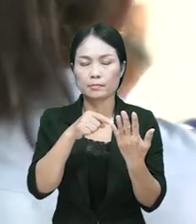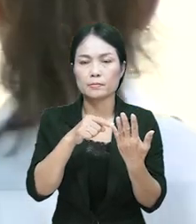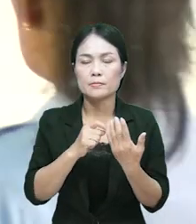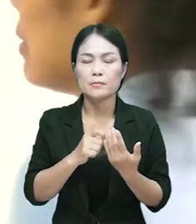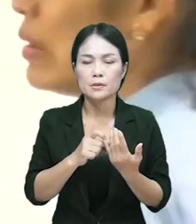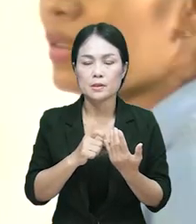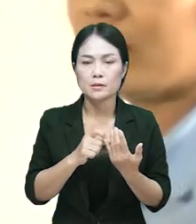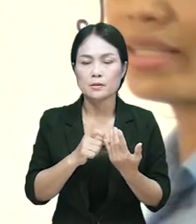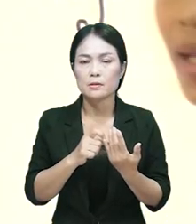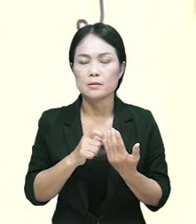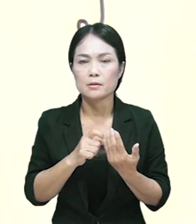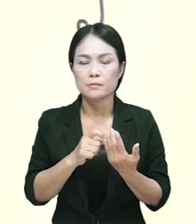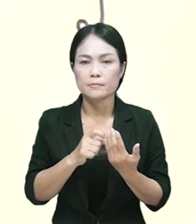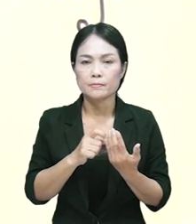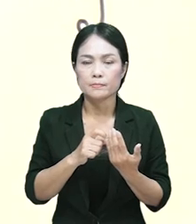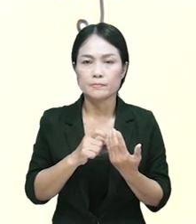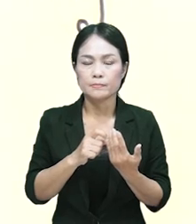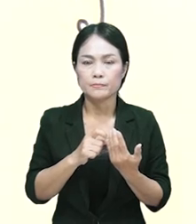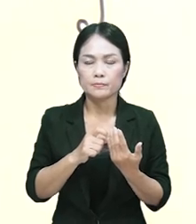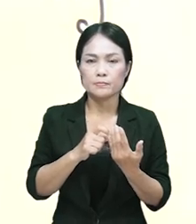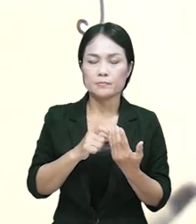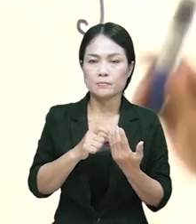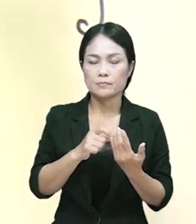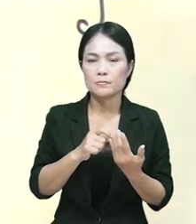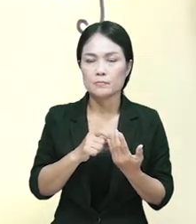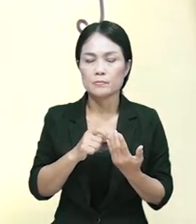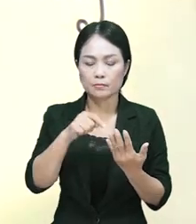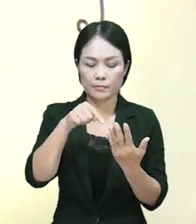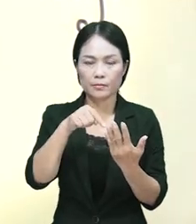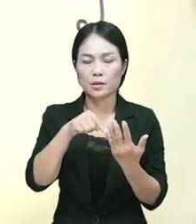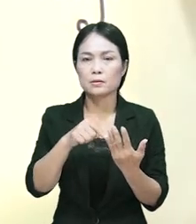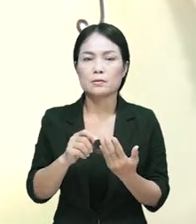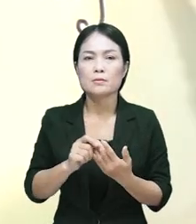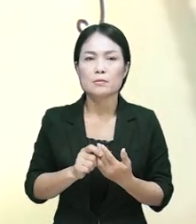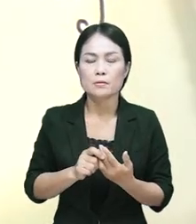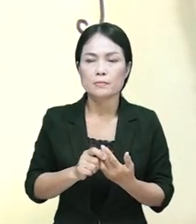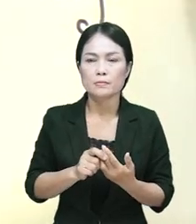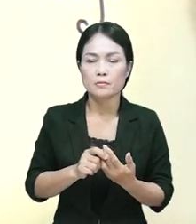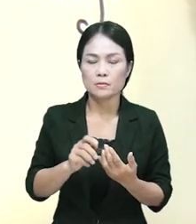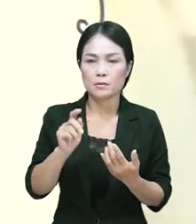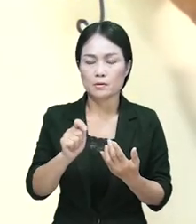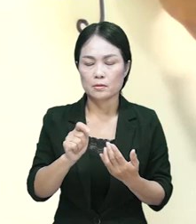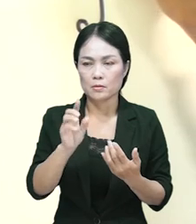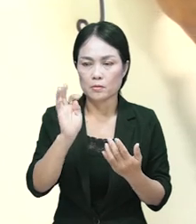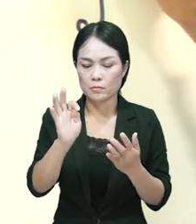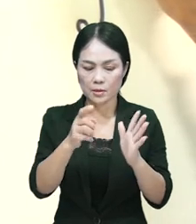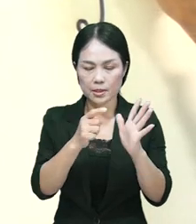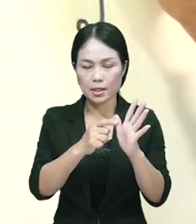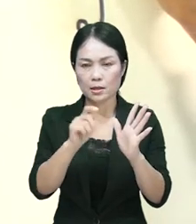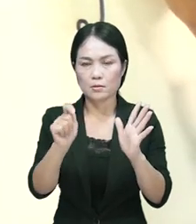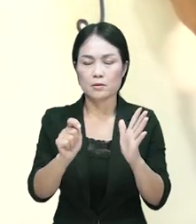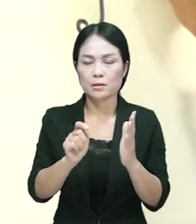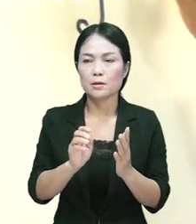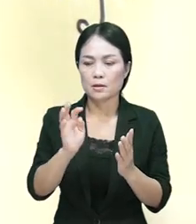រចាអញ្ចឹងវាគឺមានវស្រាអារ